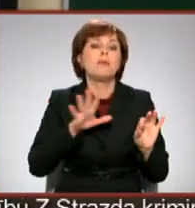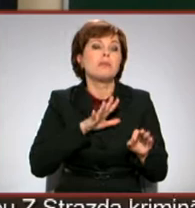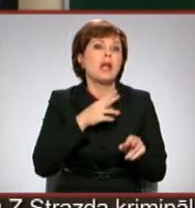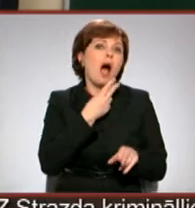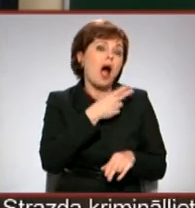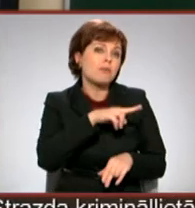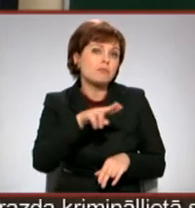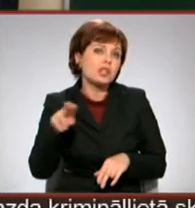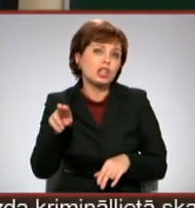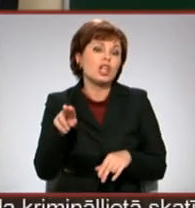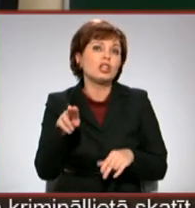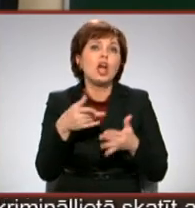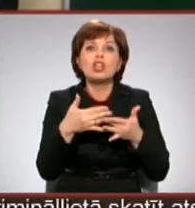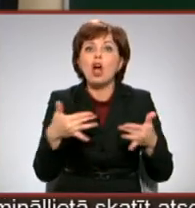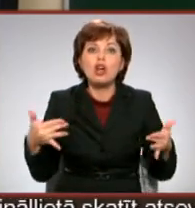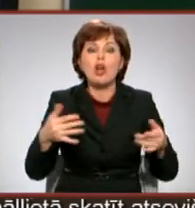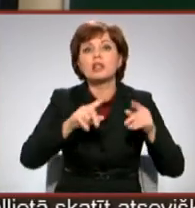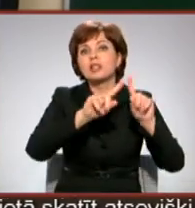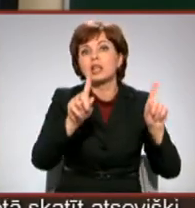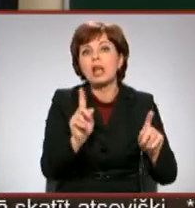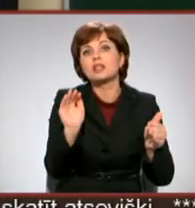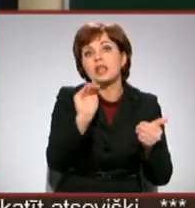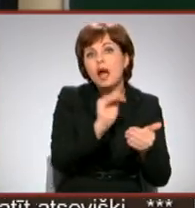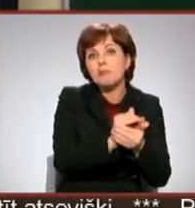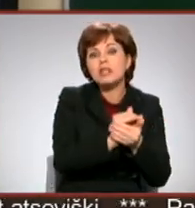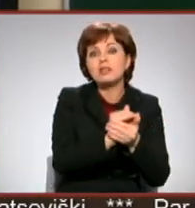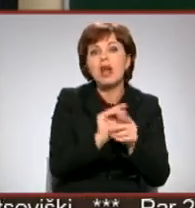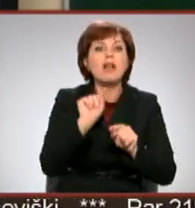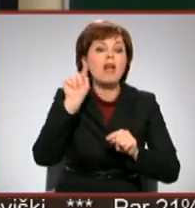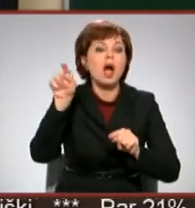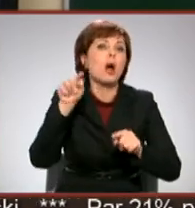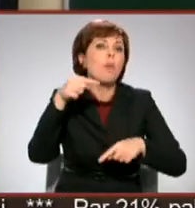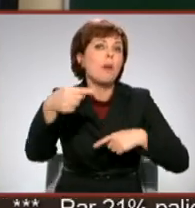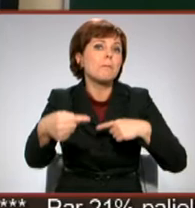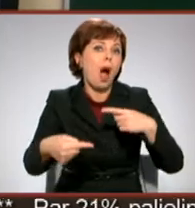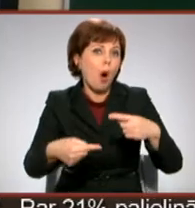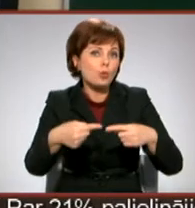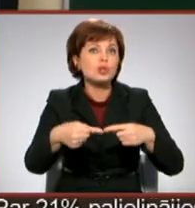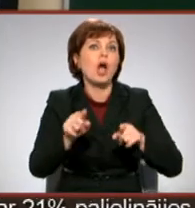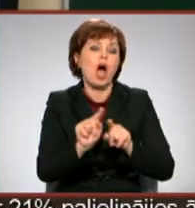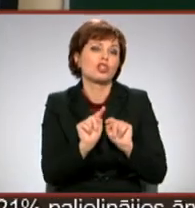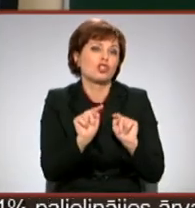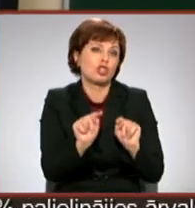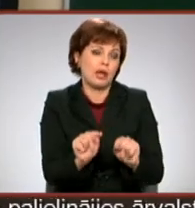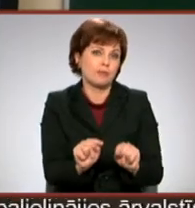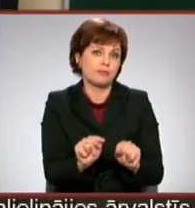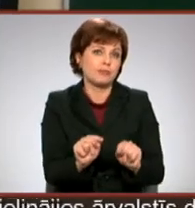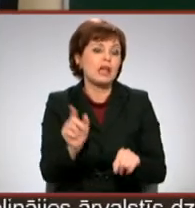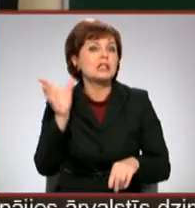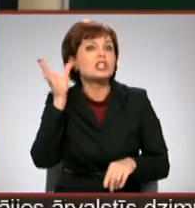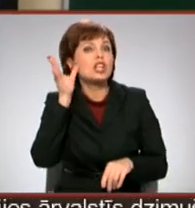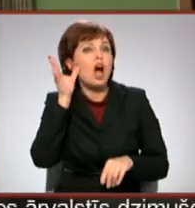apskatīt dažādas lietas un iepazīstināt nākošo paudzi ar šīm, principā,